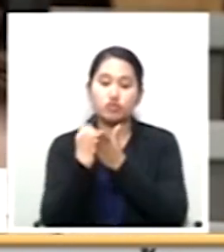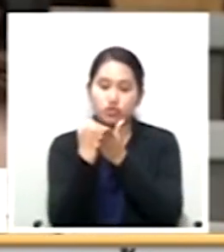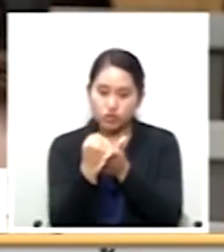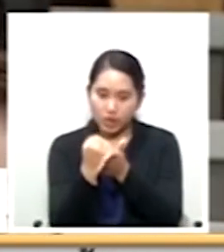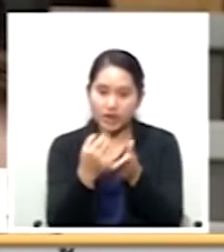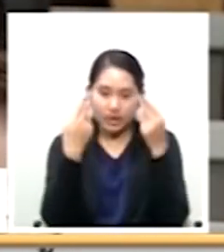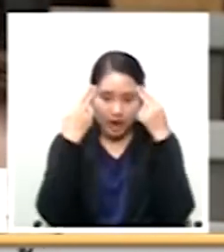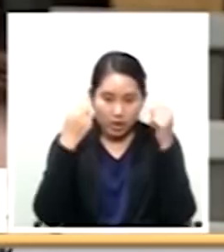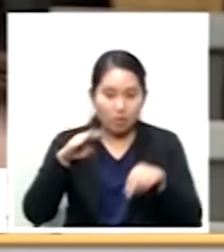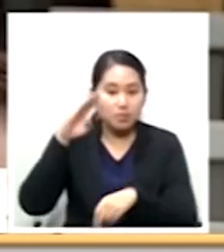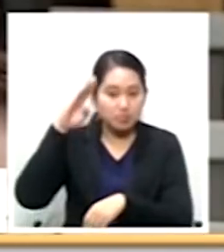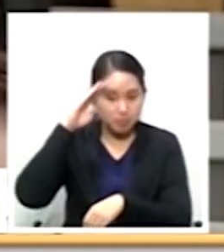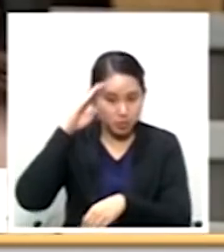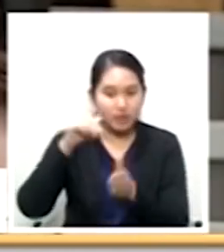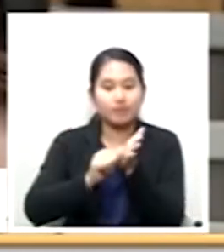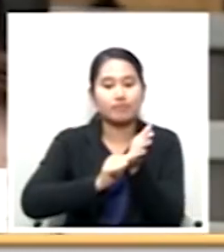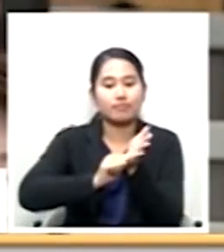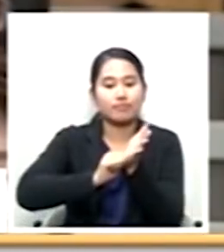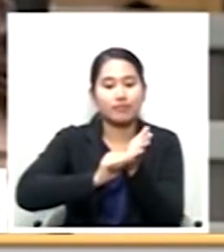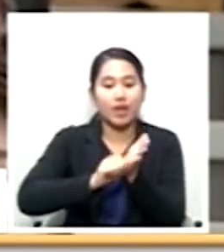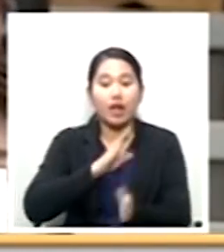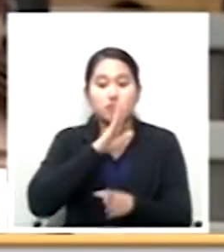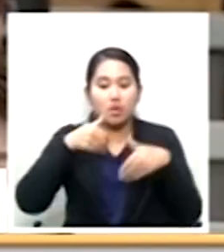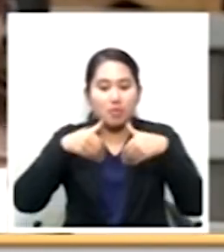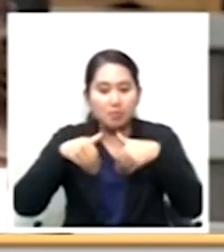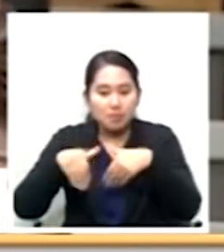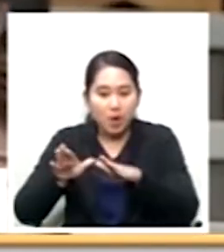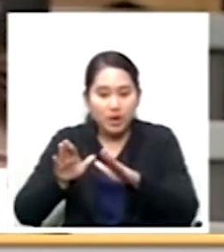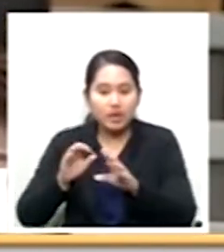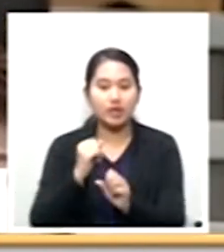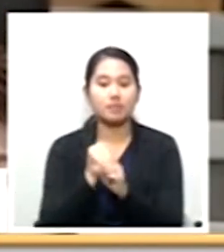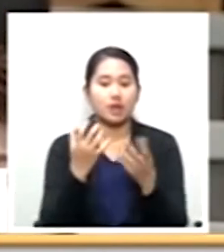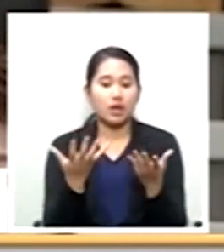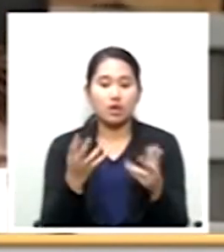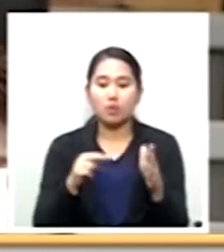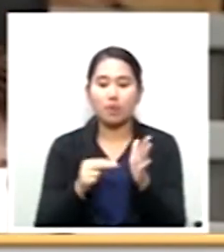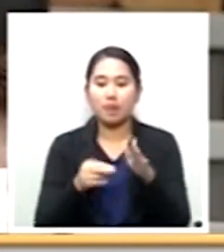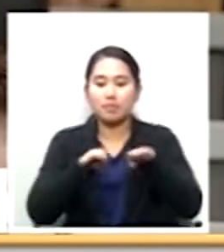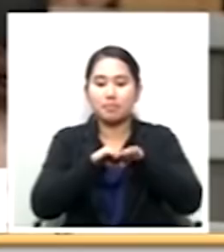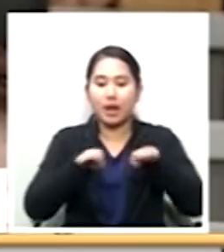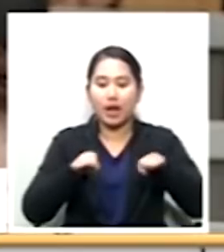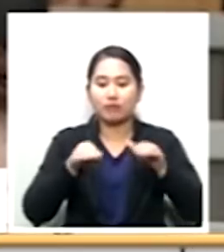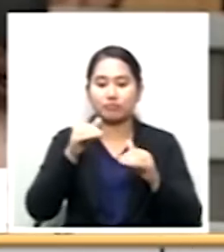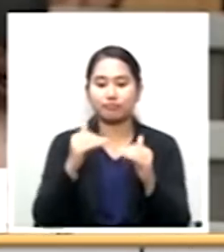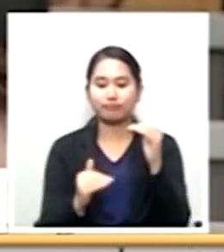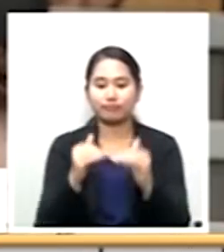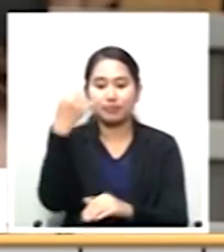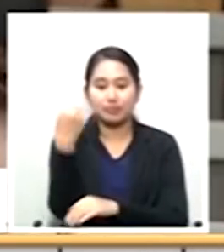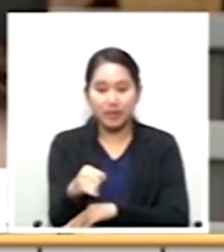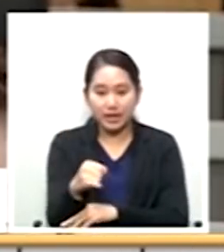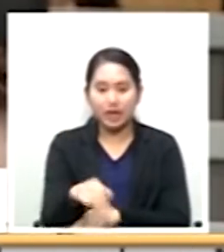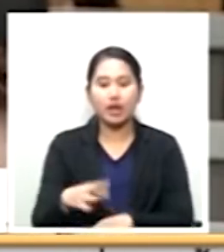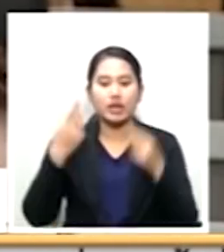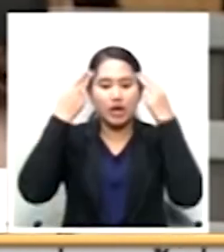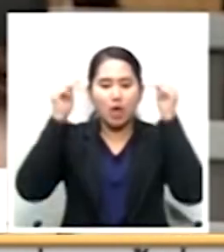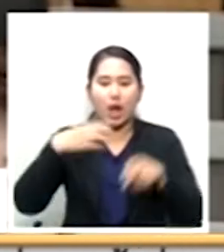การใช้อำนาจด้วยตรงกันข้ามครับหากเราปล่อยผ่านเรื่องนี้จะกลายเป็นการสร้างบรรทัดฐานที่ผิดๆนายกดากได้กฎหม